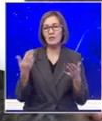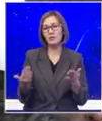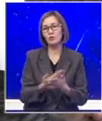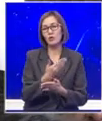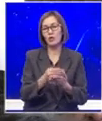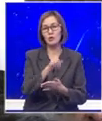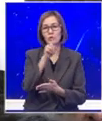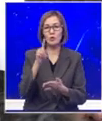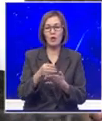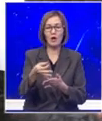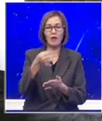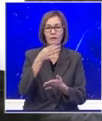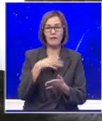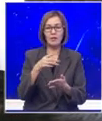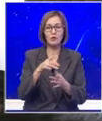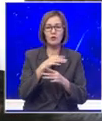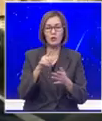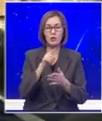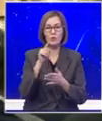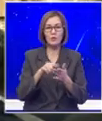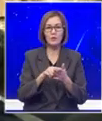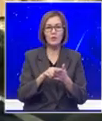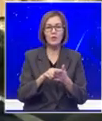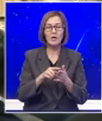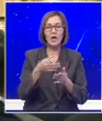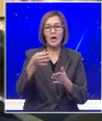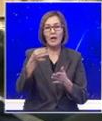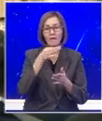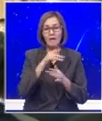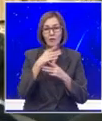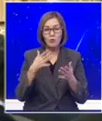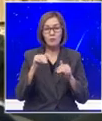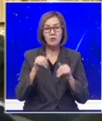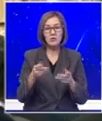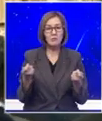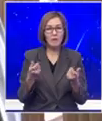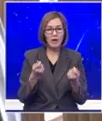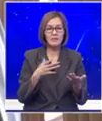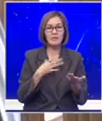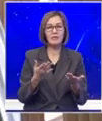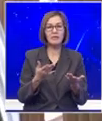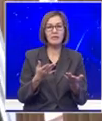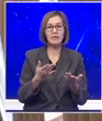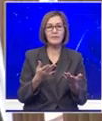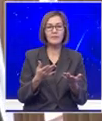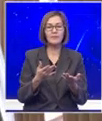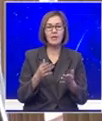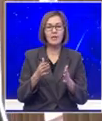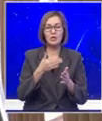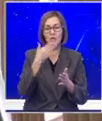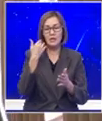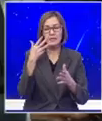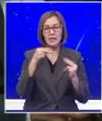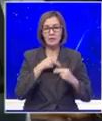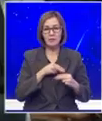жолдауды. Қойылатын сұрақ көп, жауап пен шешімі аз. Көп қойылған сұрақтың бірі шикізатты сату. Өйткені жаз бойы